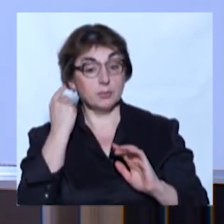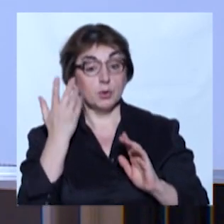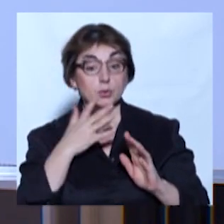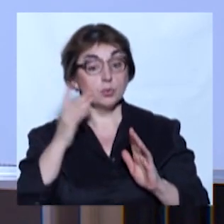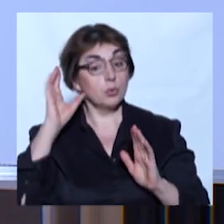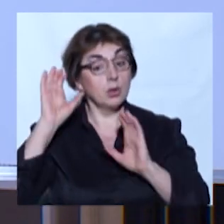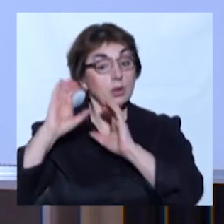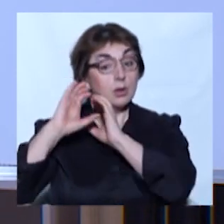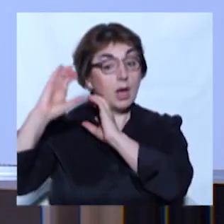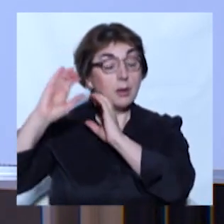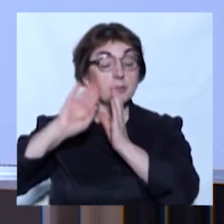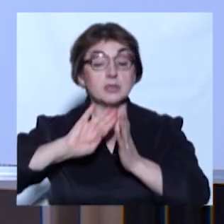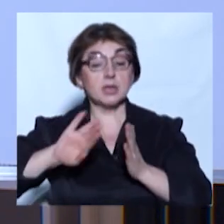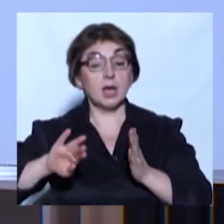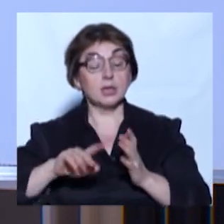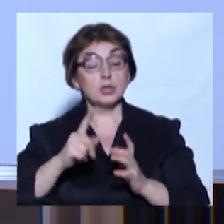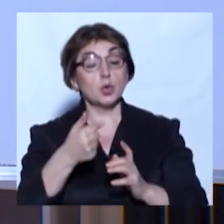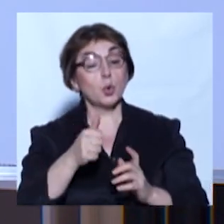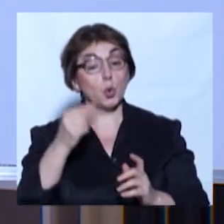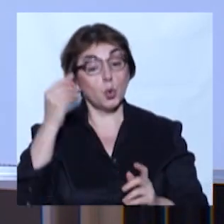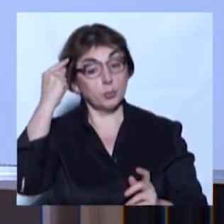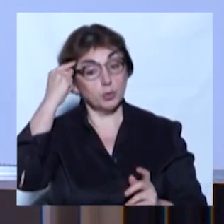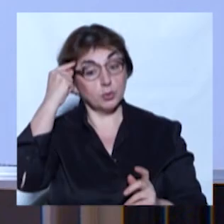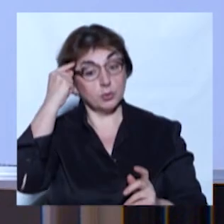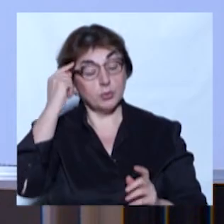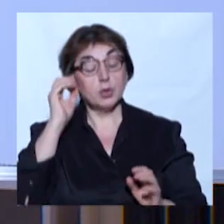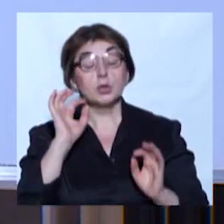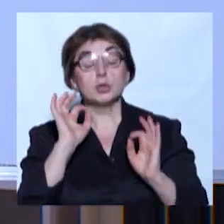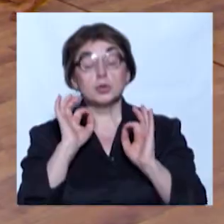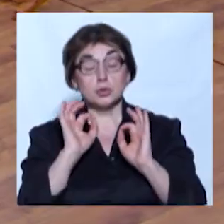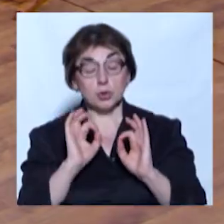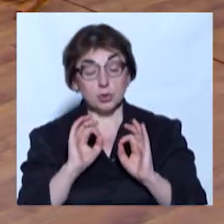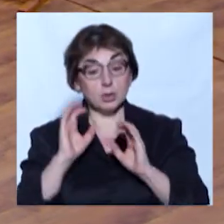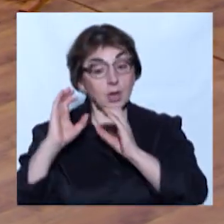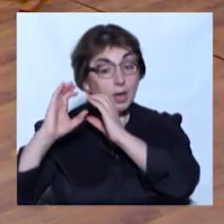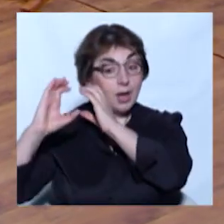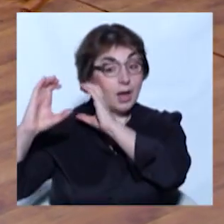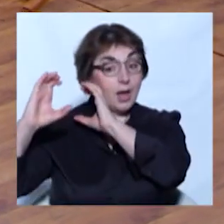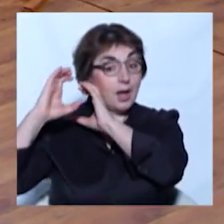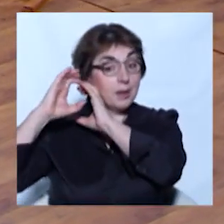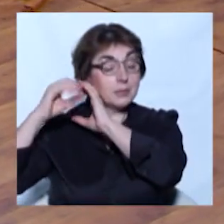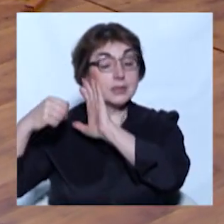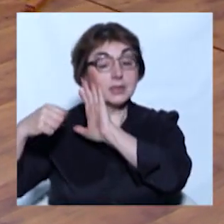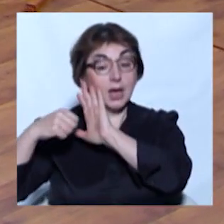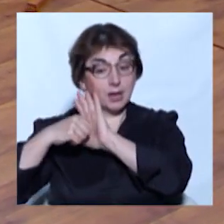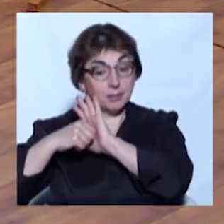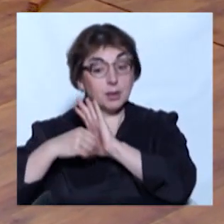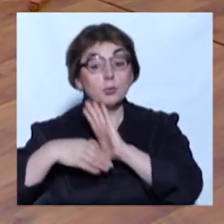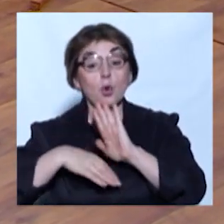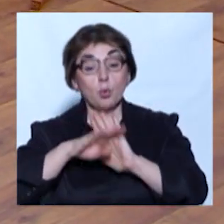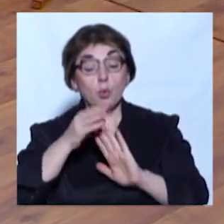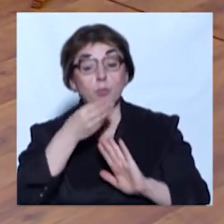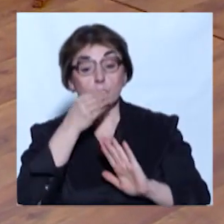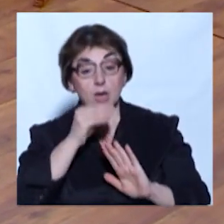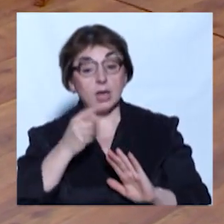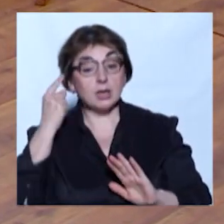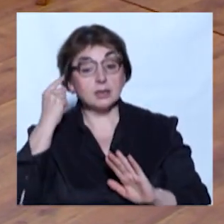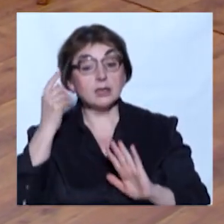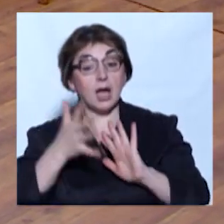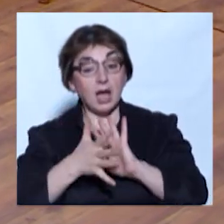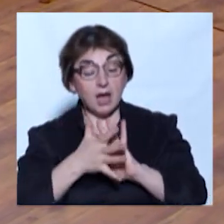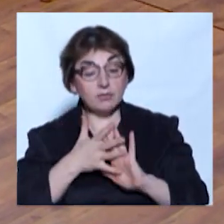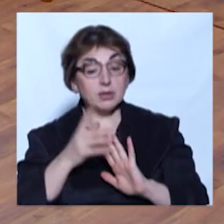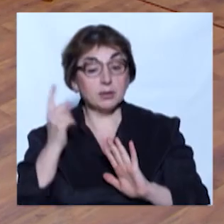მილის გარეშე უკეთ გავიგებ საათის წიკწიკს? რა თქმა უნდა მილით. Რატომ? აბა გაიხსენეთ, ჩვენ როდესაც